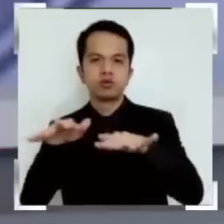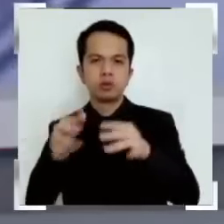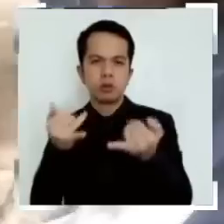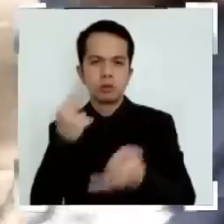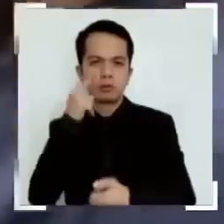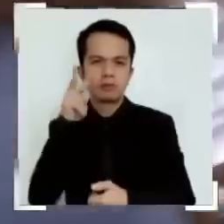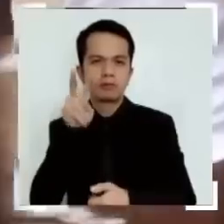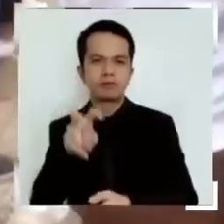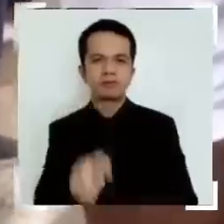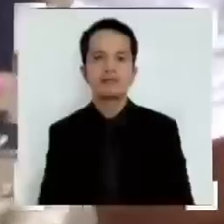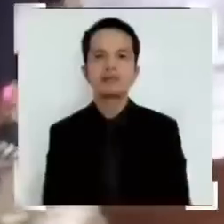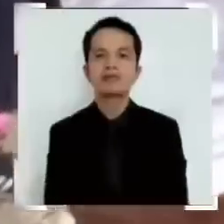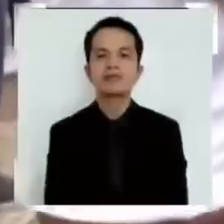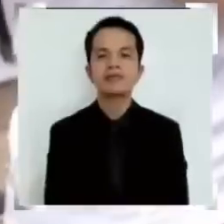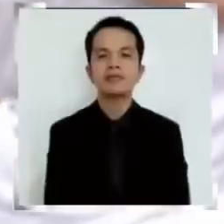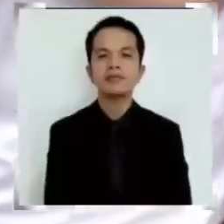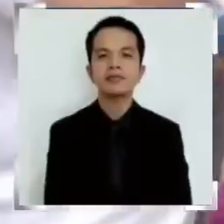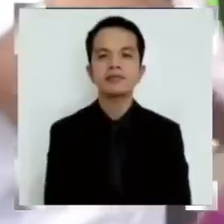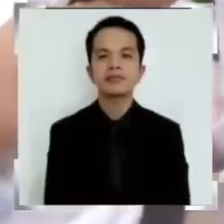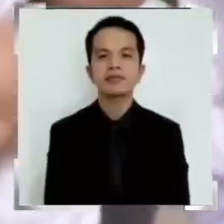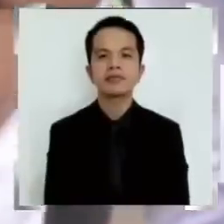Perez.